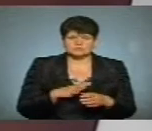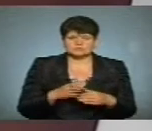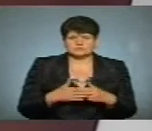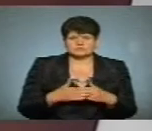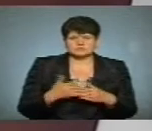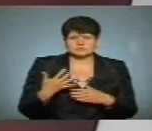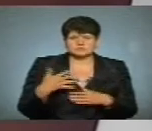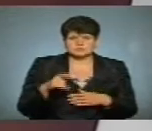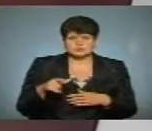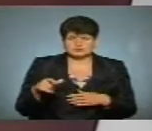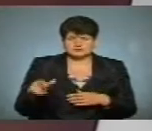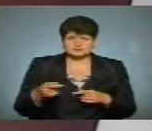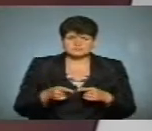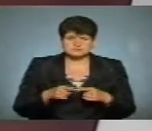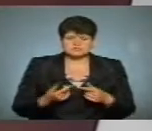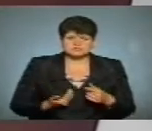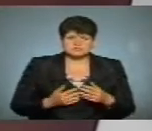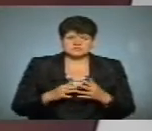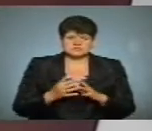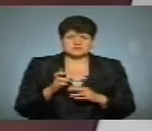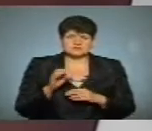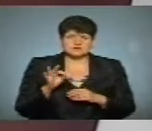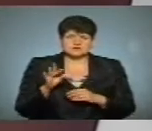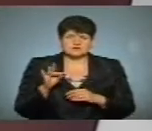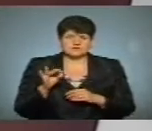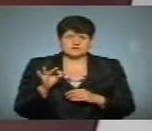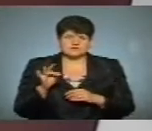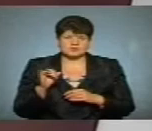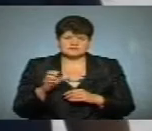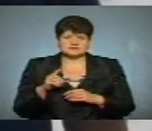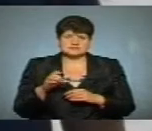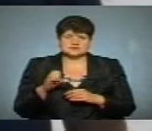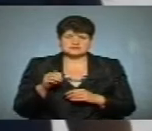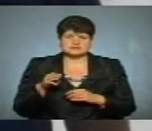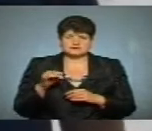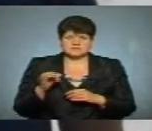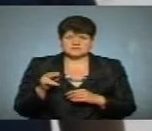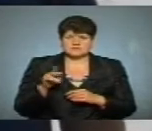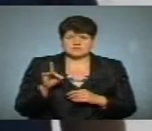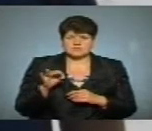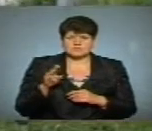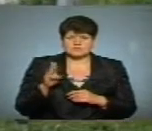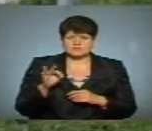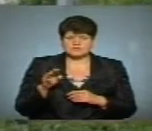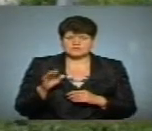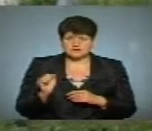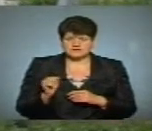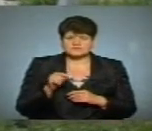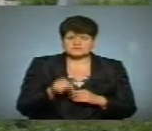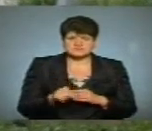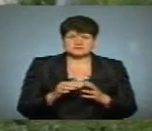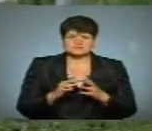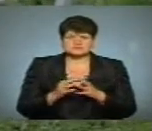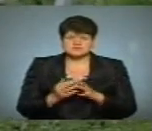близько 50 осіб. Це жителі сіл Баворів, Застав'я та Прошова, розповів голова громади Олег Кохман. За його словами, в цих